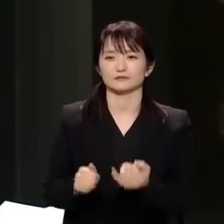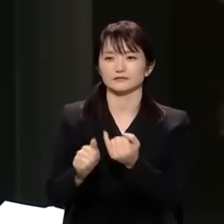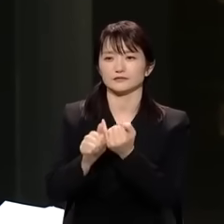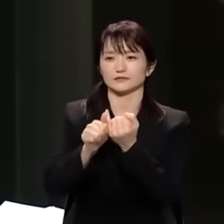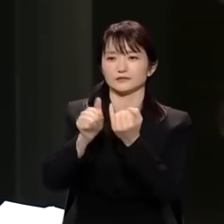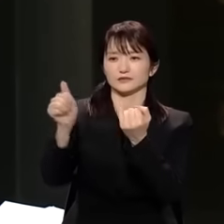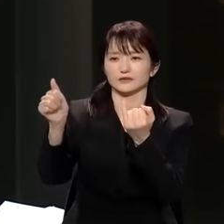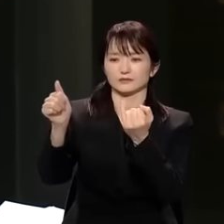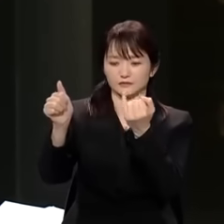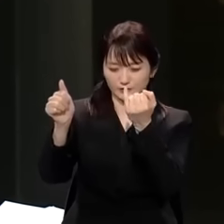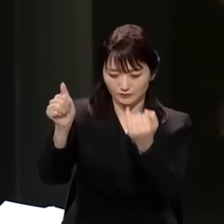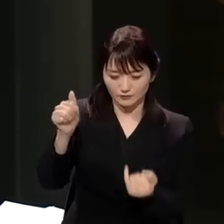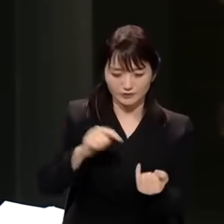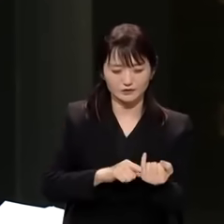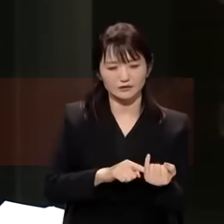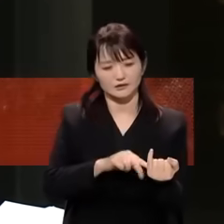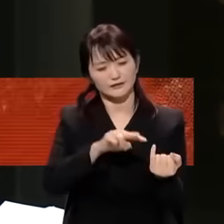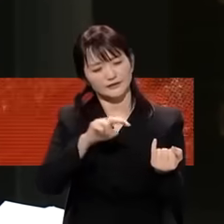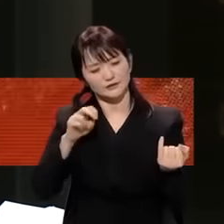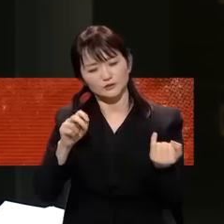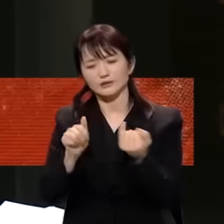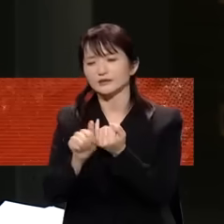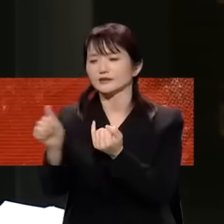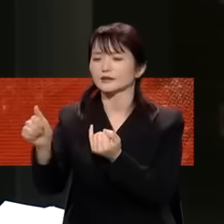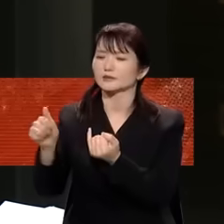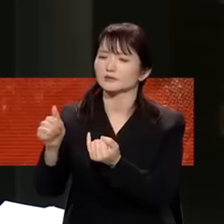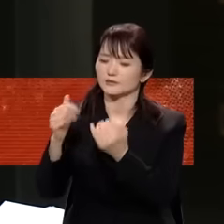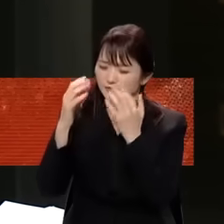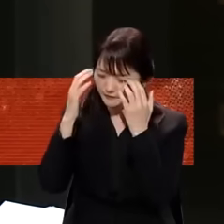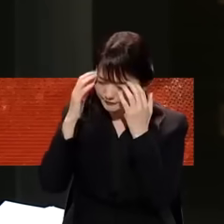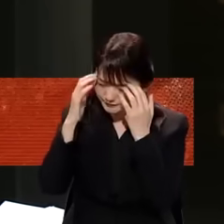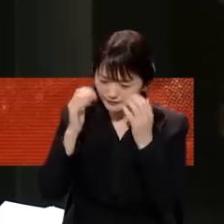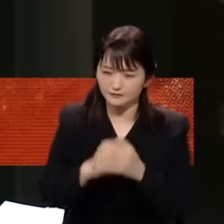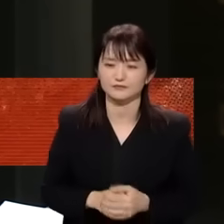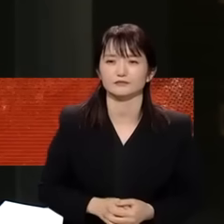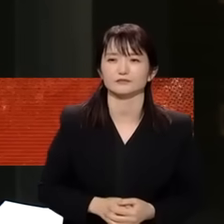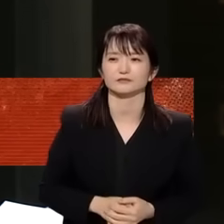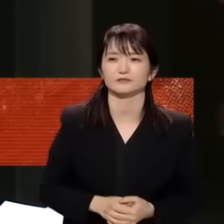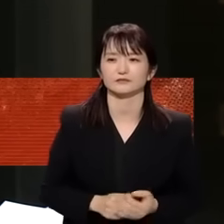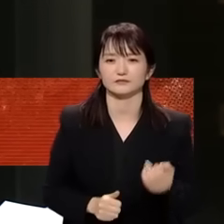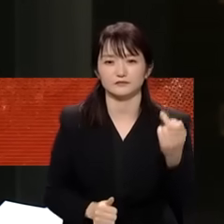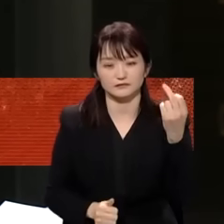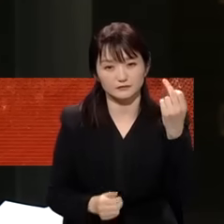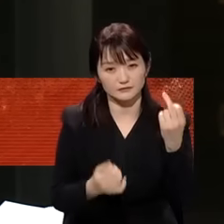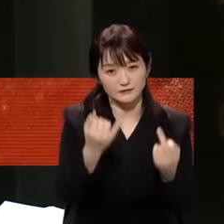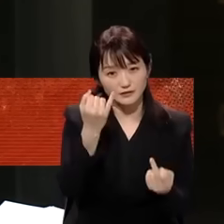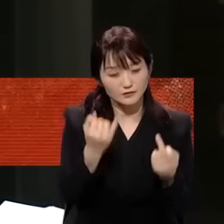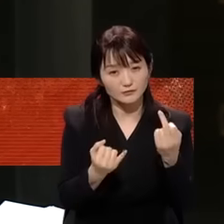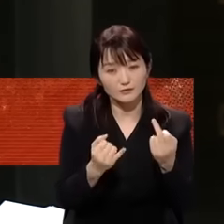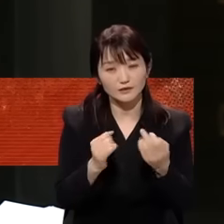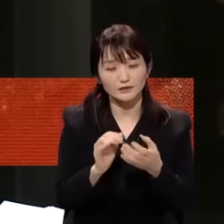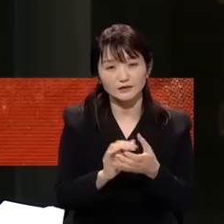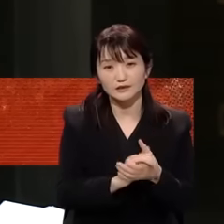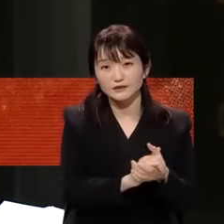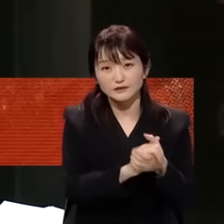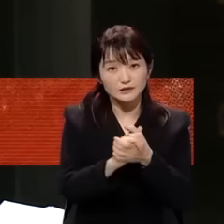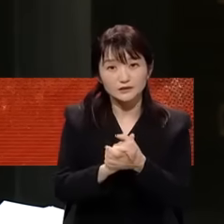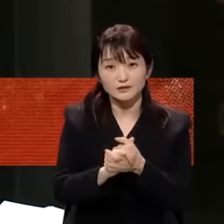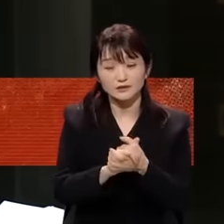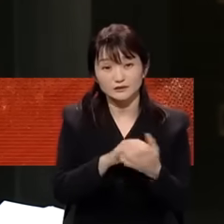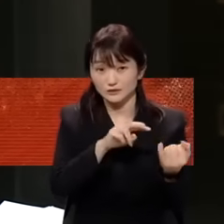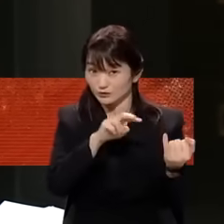너무너무 너무너 괴롭다는 남편의 사연인데 자 남매 사이가 알콩달콩 다정해 질투를 하는 거지 그건 또 아니라면서요네